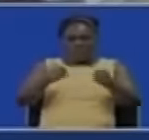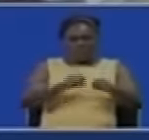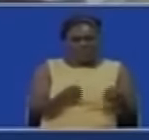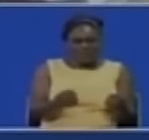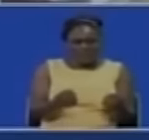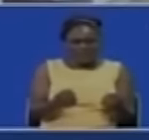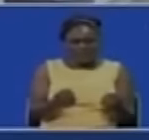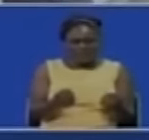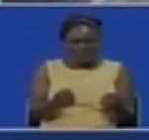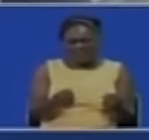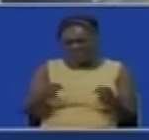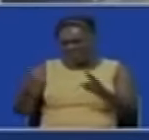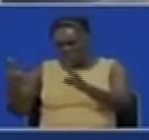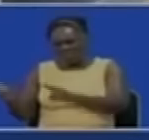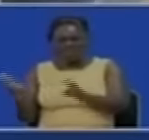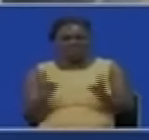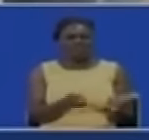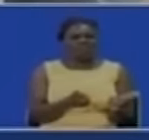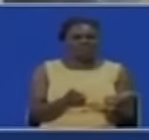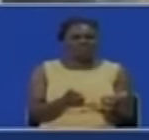hii umekuwa jambo la kawaida.